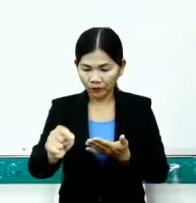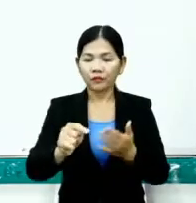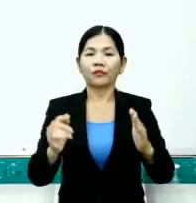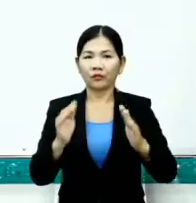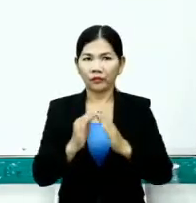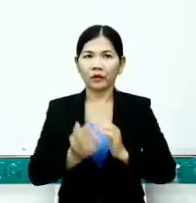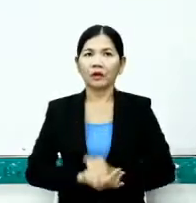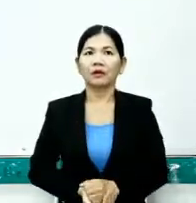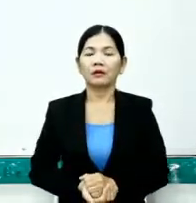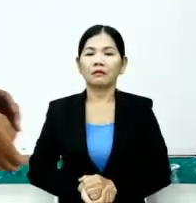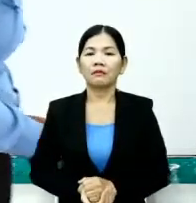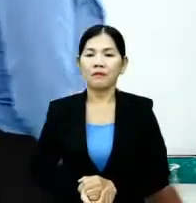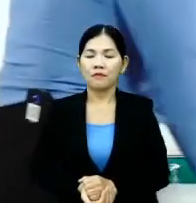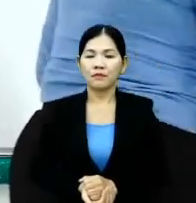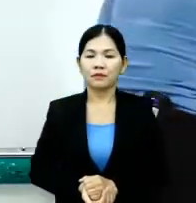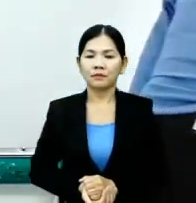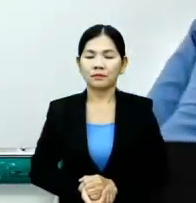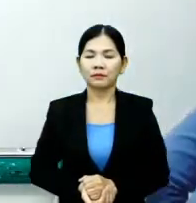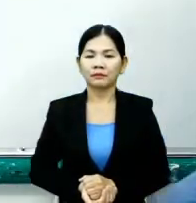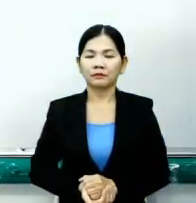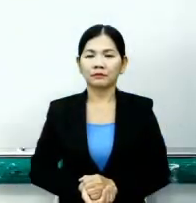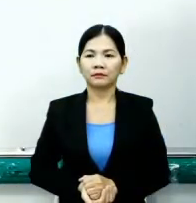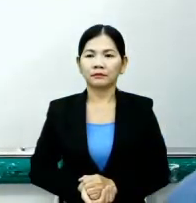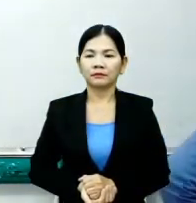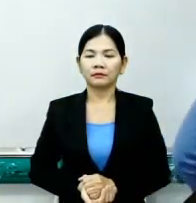chì mùi khí nìa.